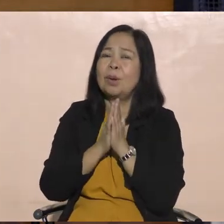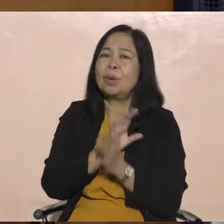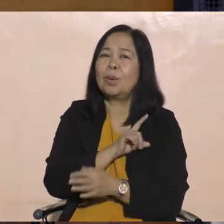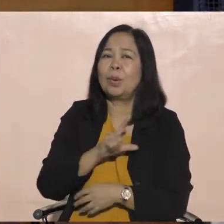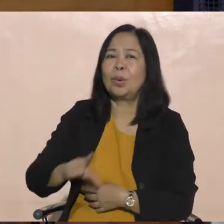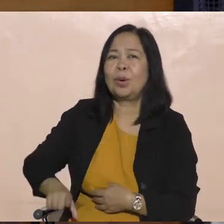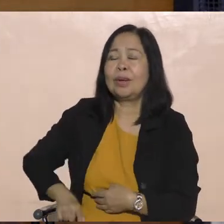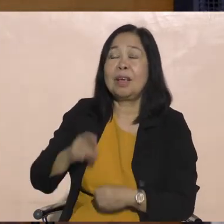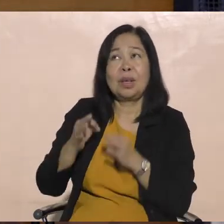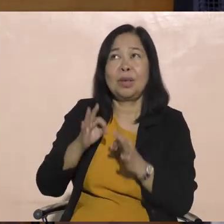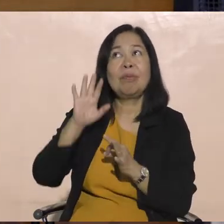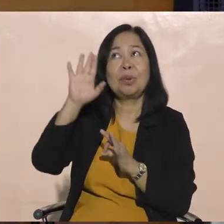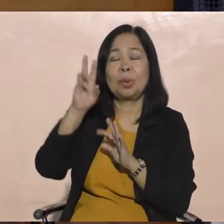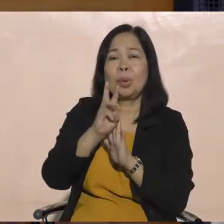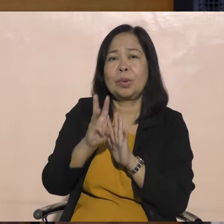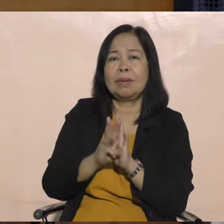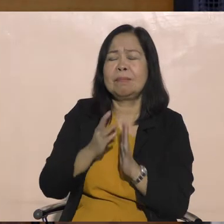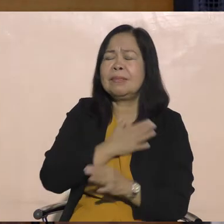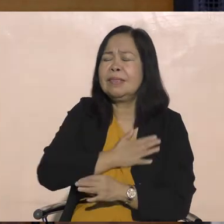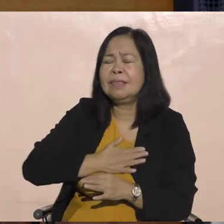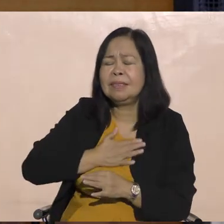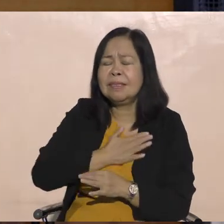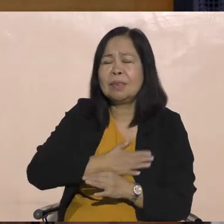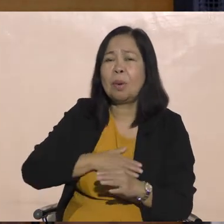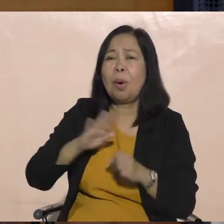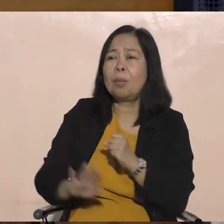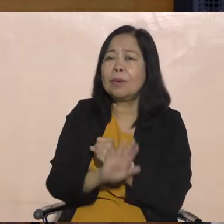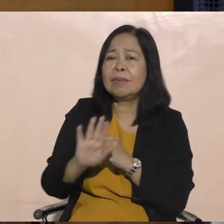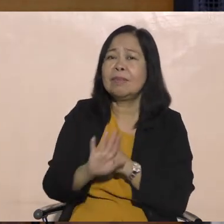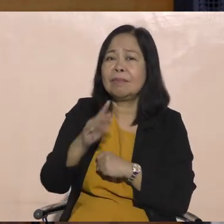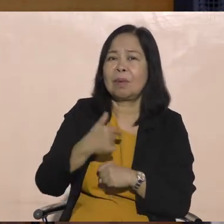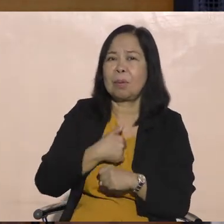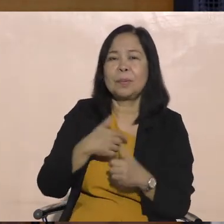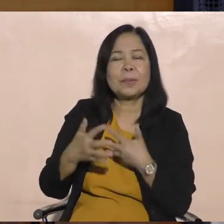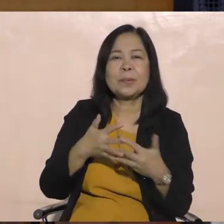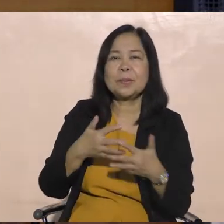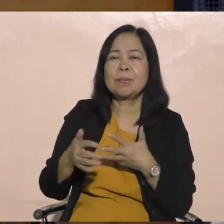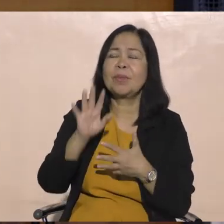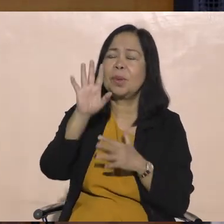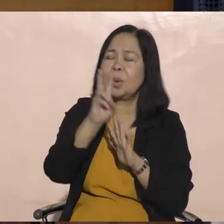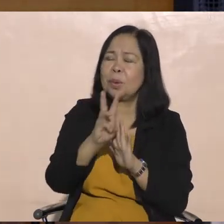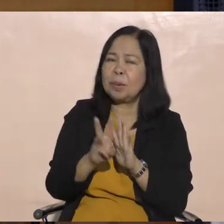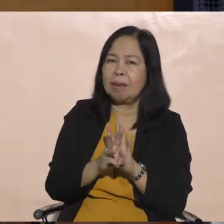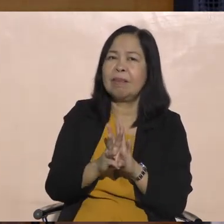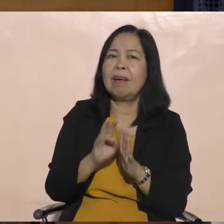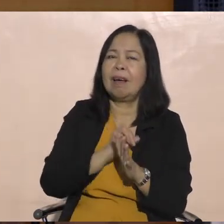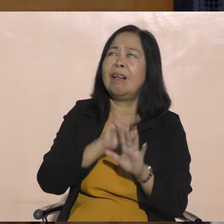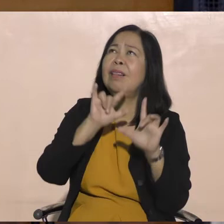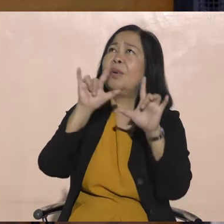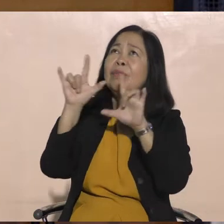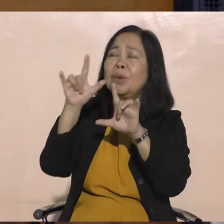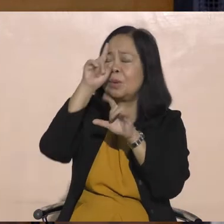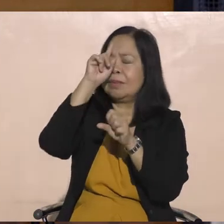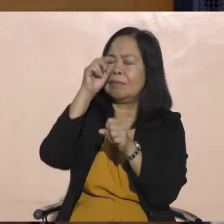"Lord, if it is your will, please protect me. Whatever your will, though, I